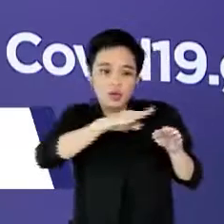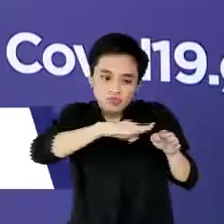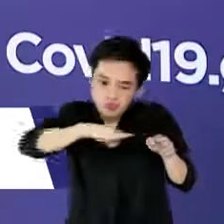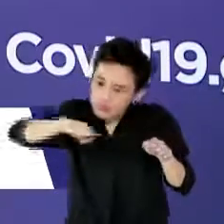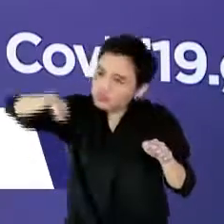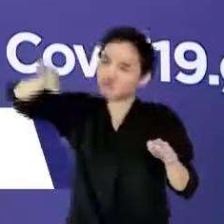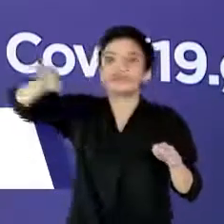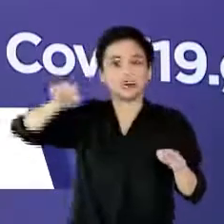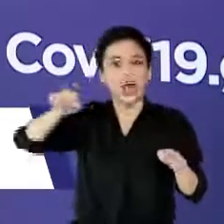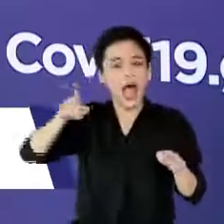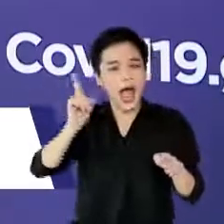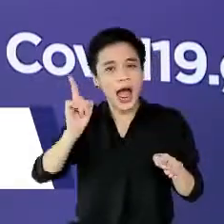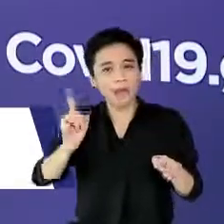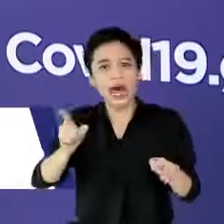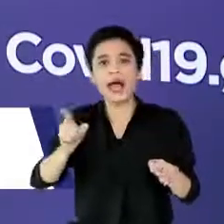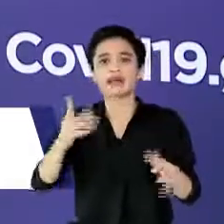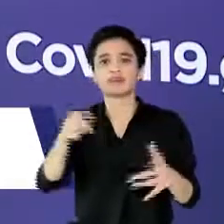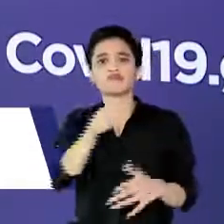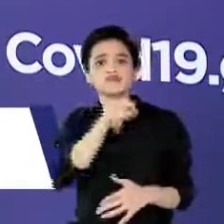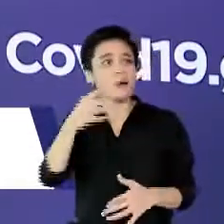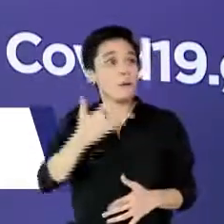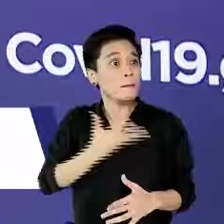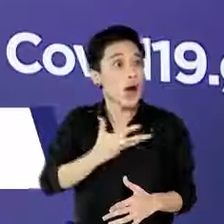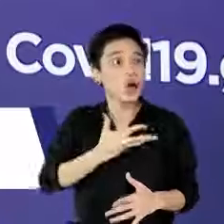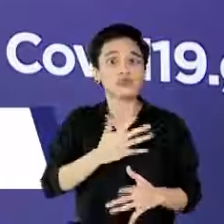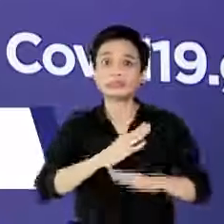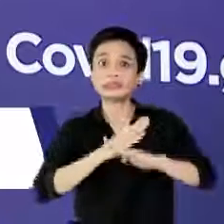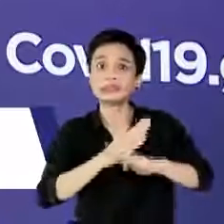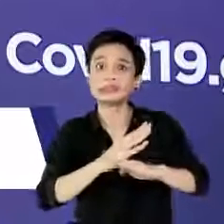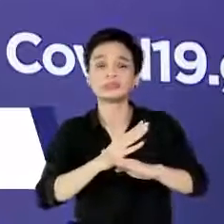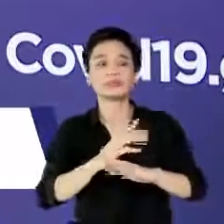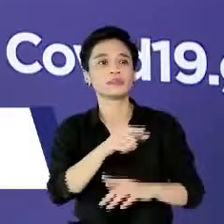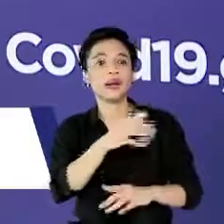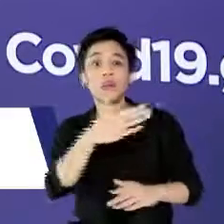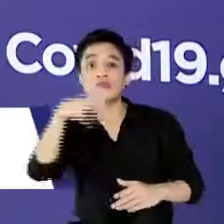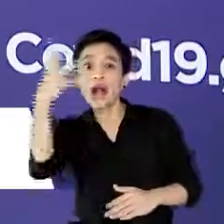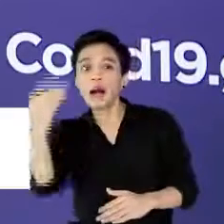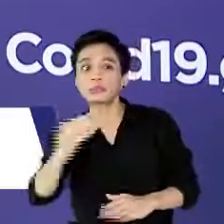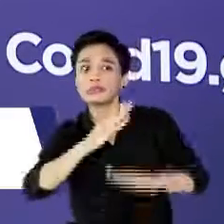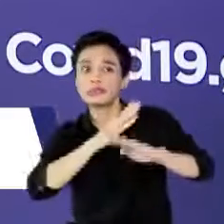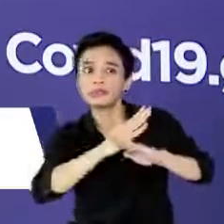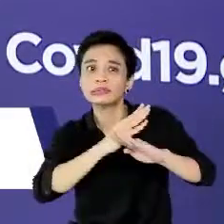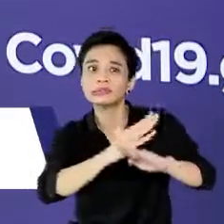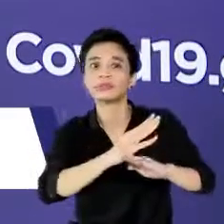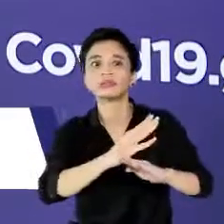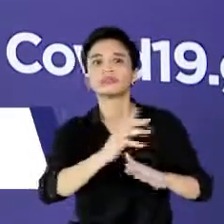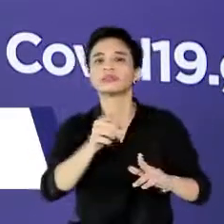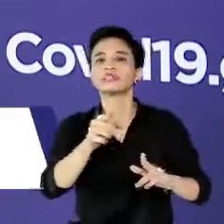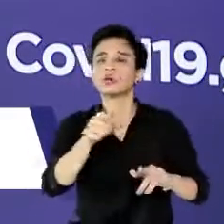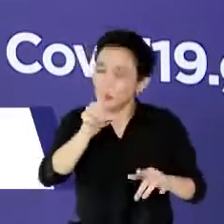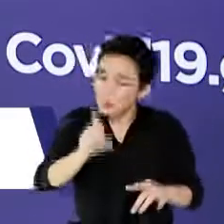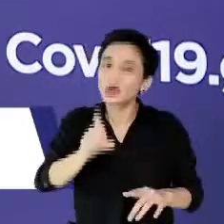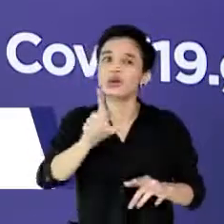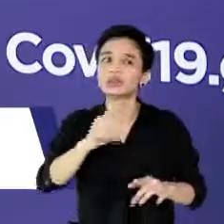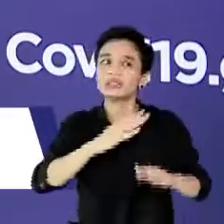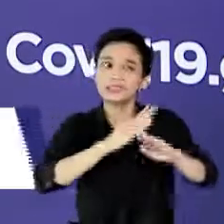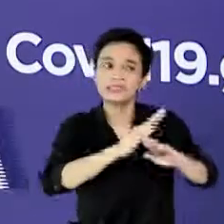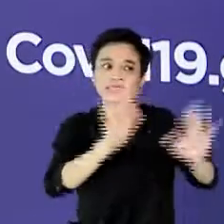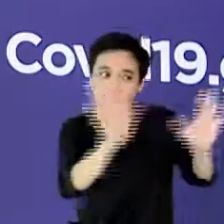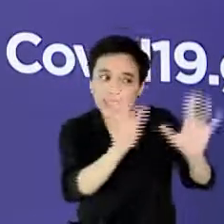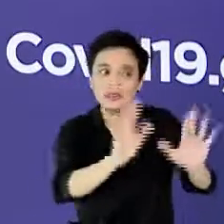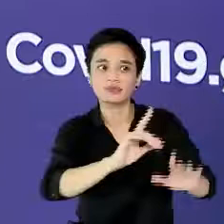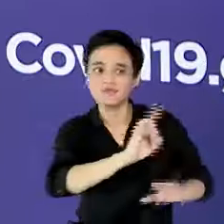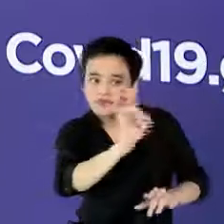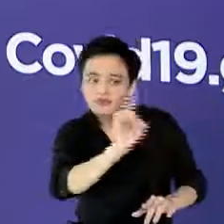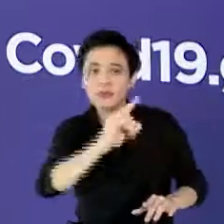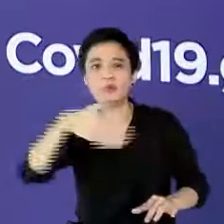penahanan atau containment terhadap mobilitas tersebut itu menjadi satu hal penting kita